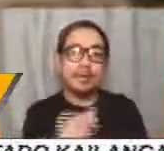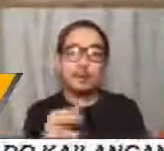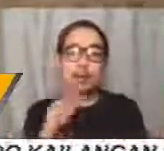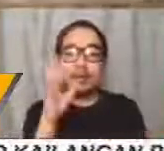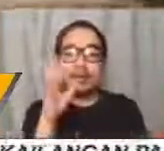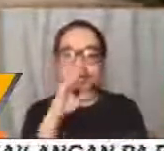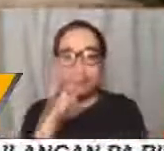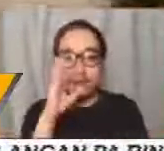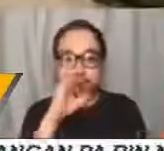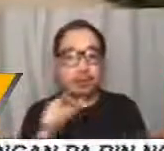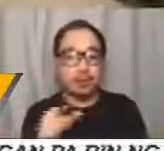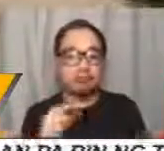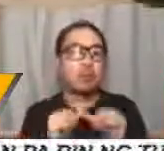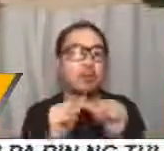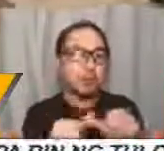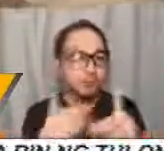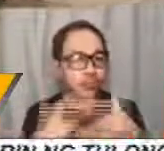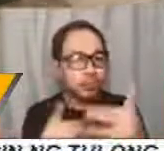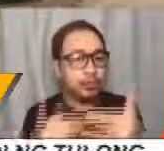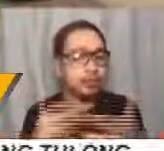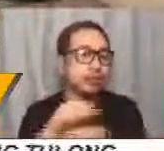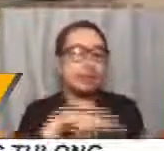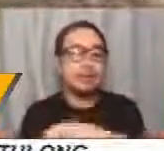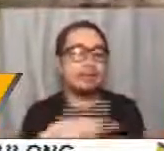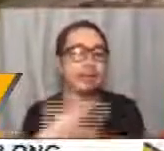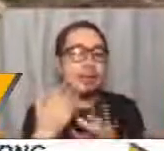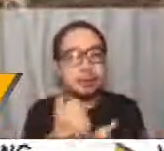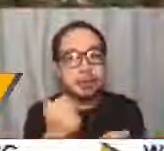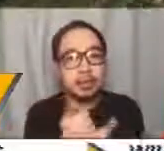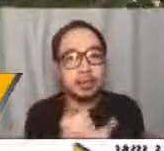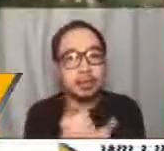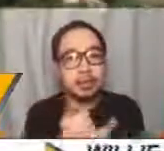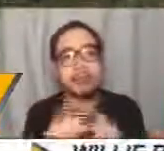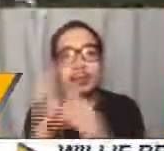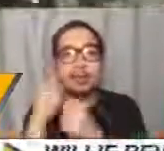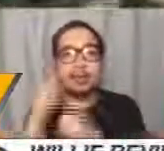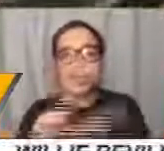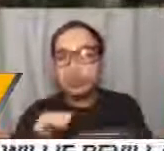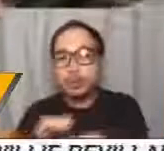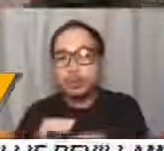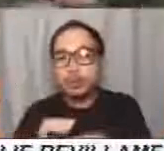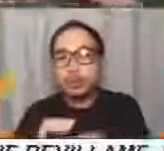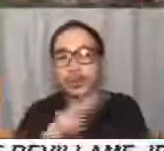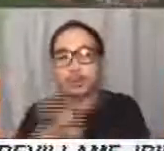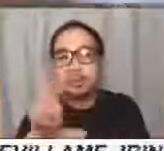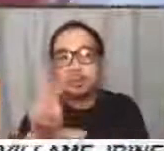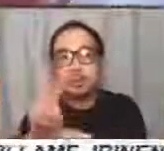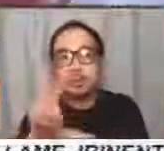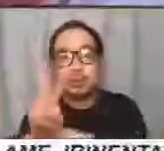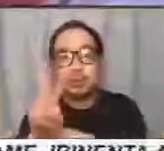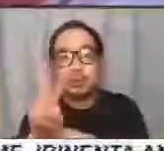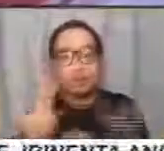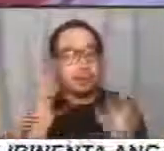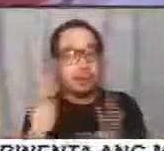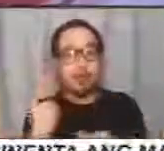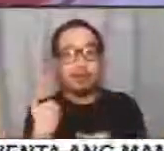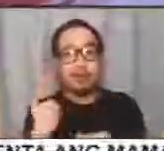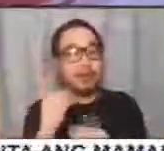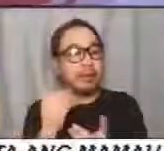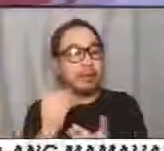ay nagbibit-bit din po ng ating mga relief papunta din sa mga areas na yan. Thank you for your time. Nakapanayin po natin Ginoong Mark